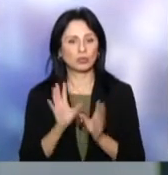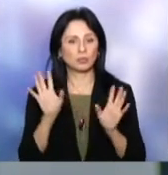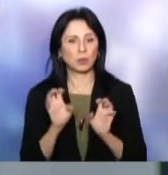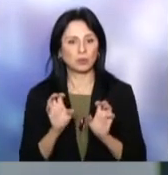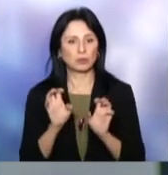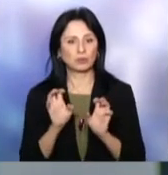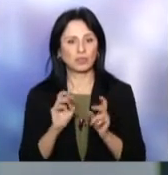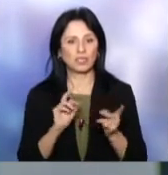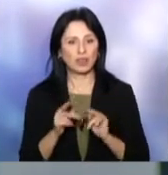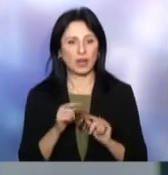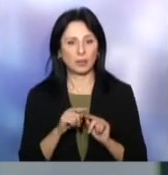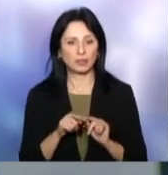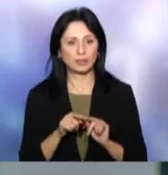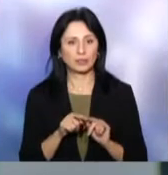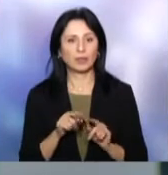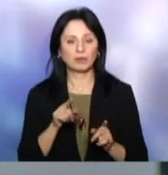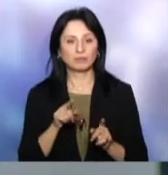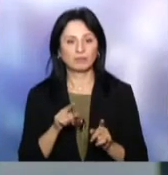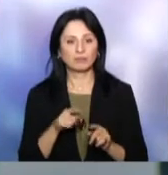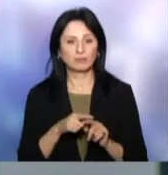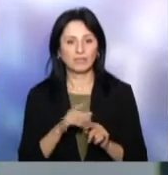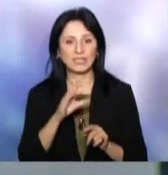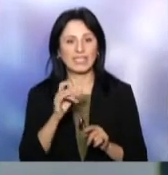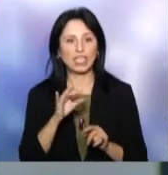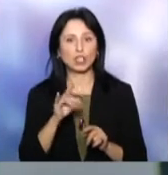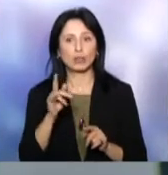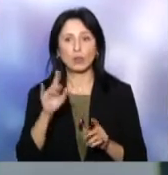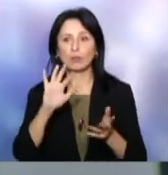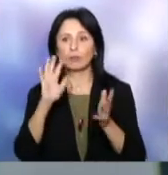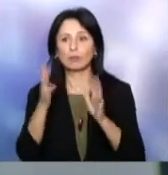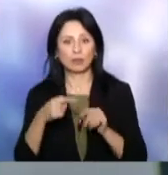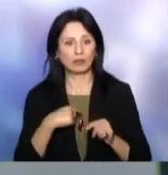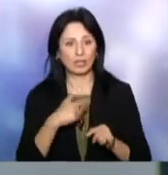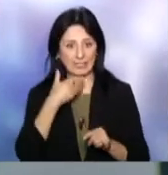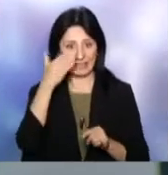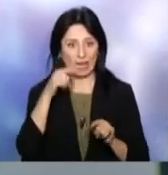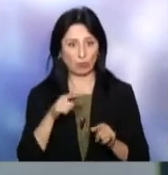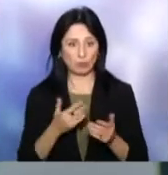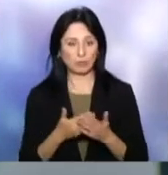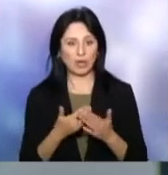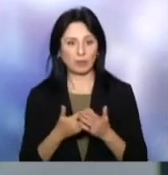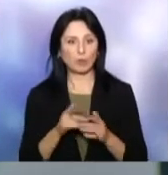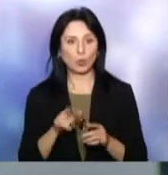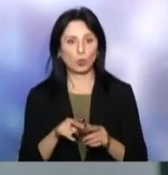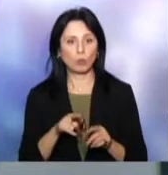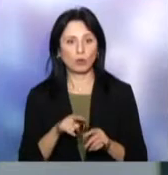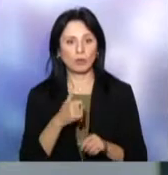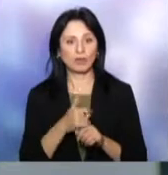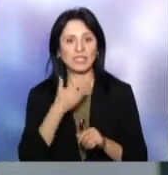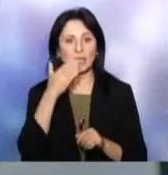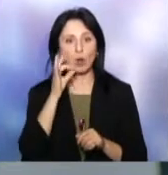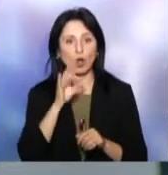და ცვლილებას. შესაბამისად, აღიქვავს სეზონურ ცვლილებებსაც. ახლა ზაფხულის პერიოდი დადგა და ალბათ უფრო უპრიანი იქნება